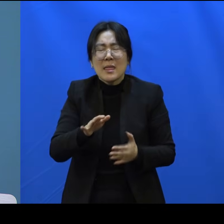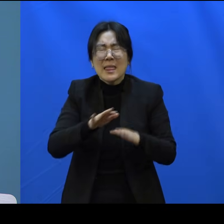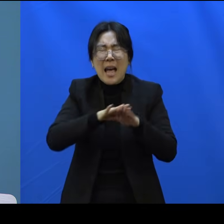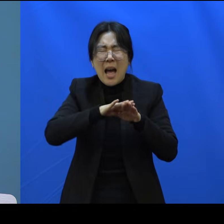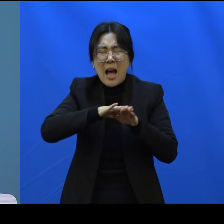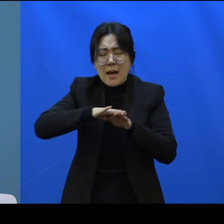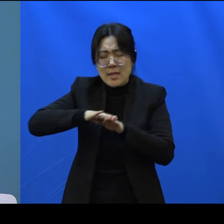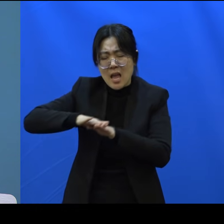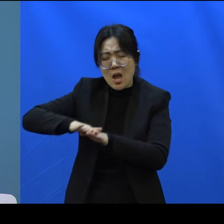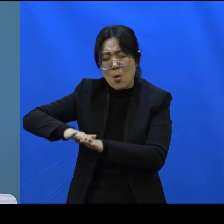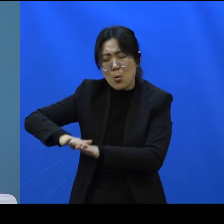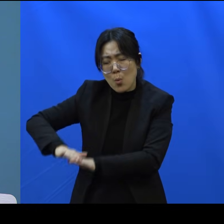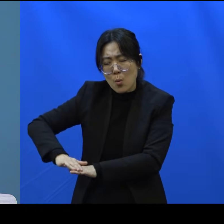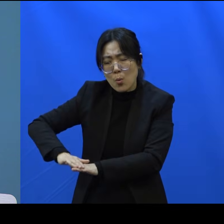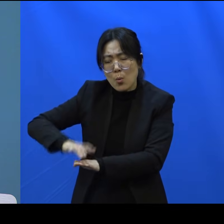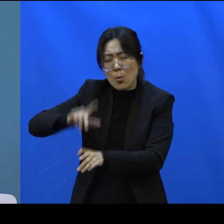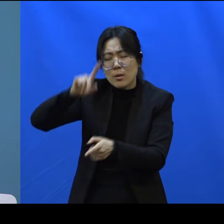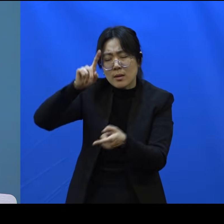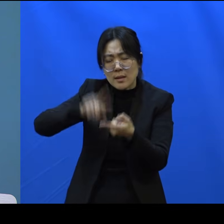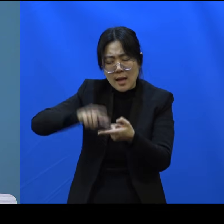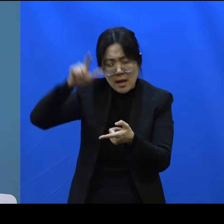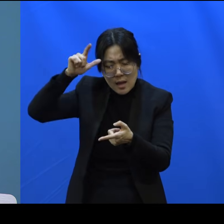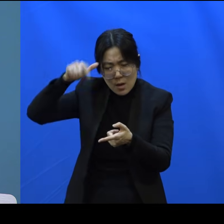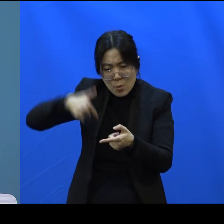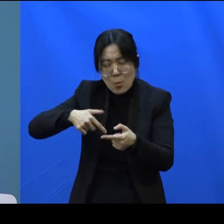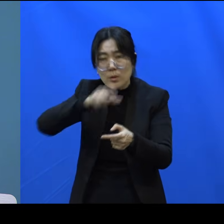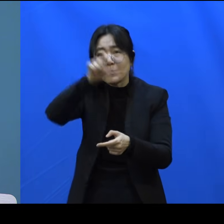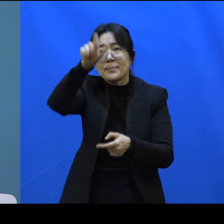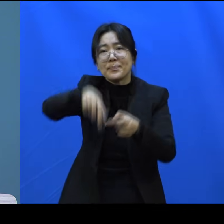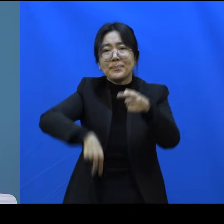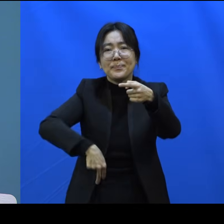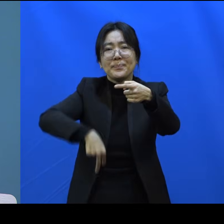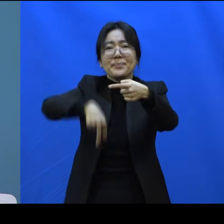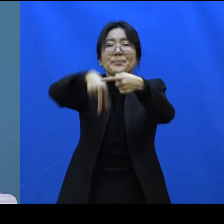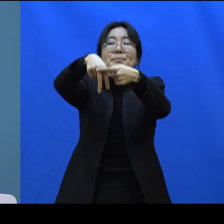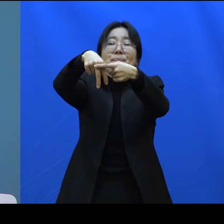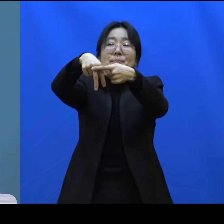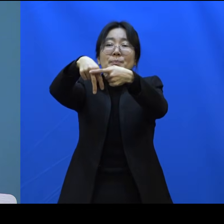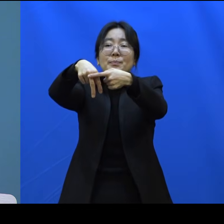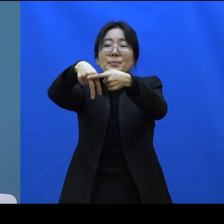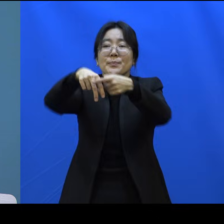여러분. 십자가는 완전히 능력을 해체해버린 거예요.